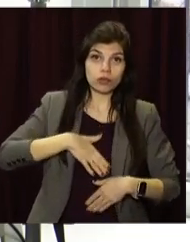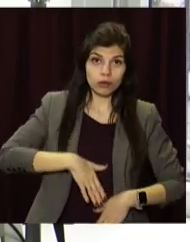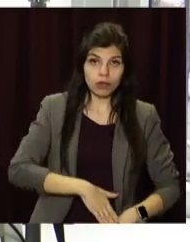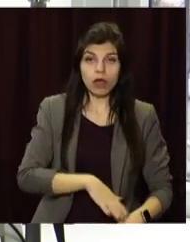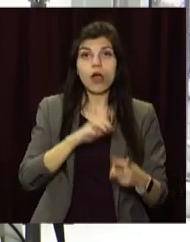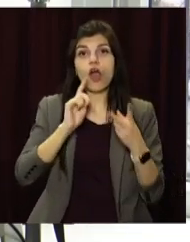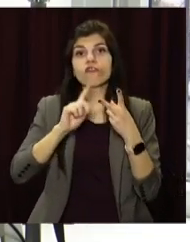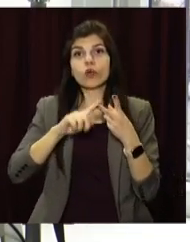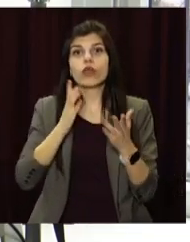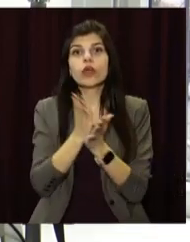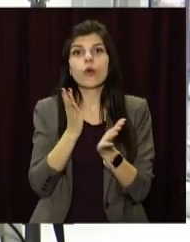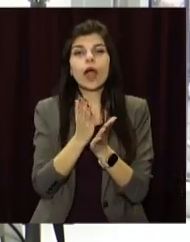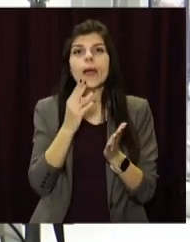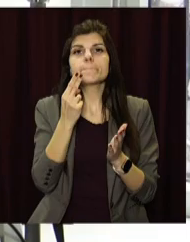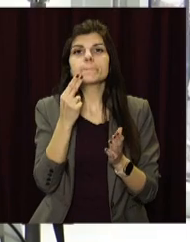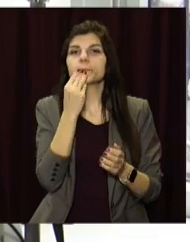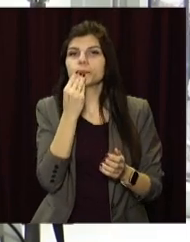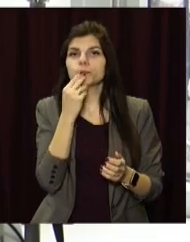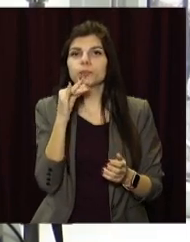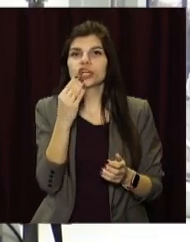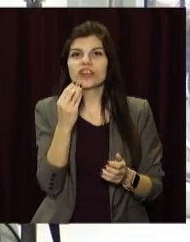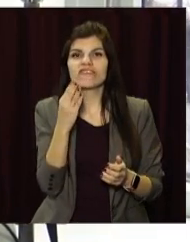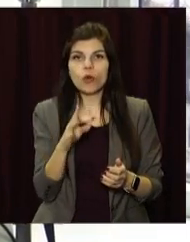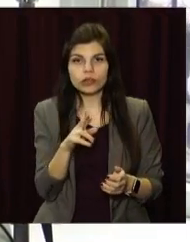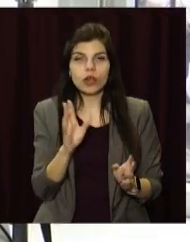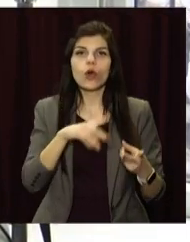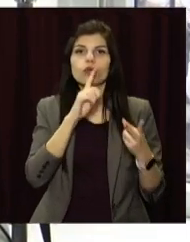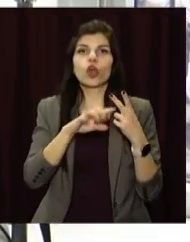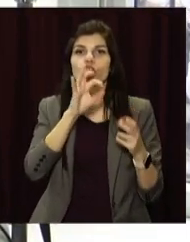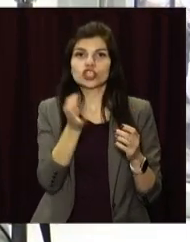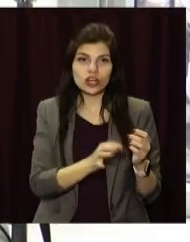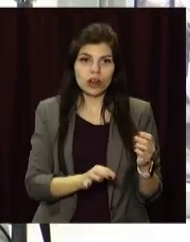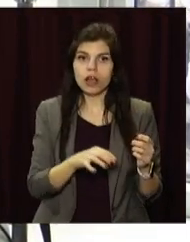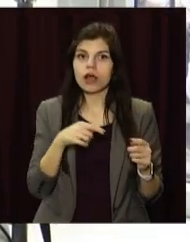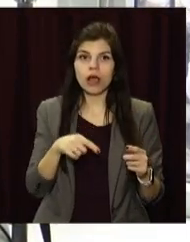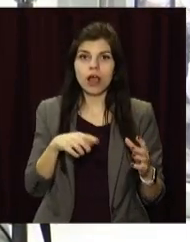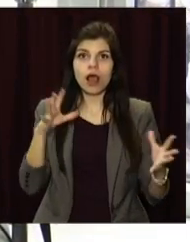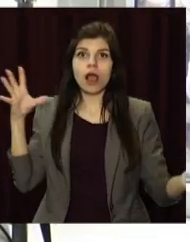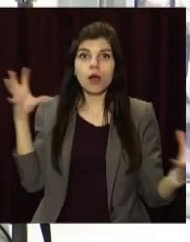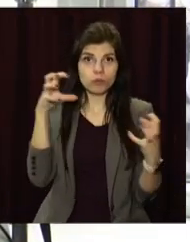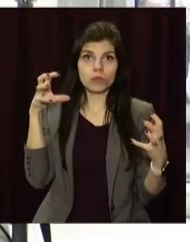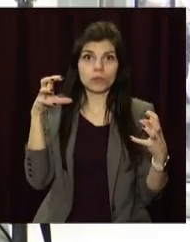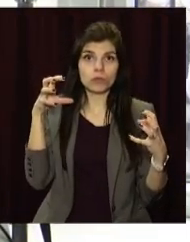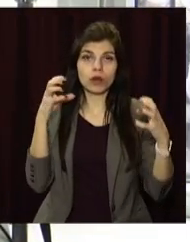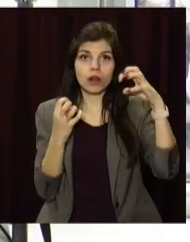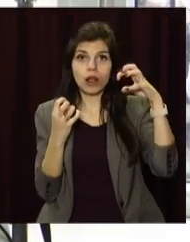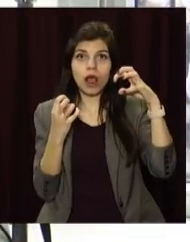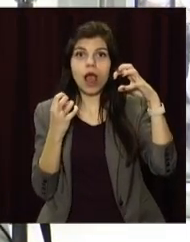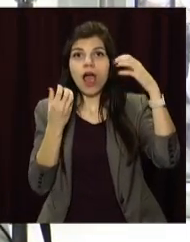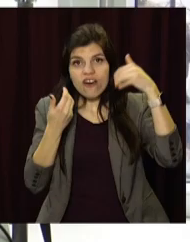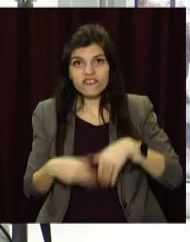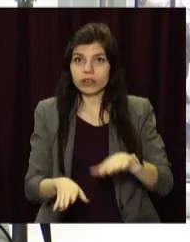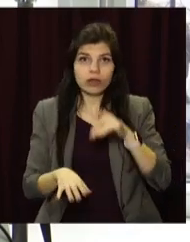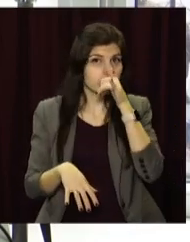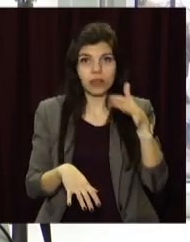Шарики магнитные, они, к сожалению, очень агрессивны в плане чего. Если ребенок глотает сразу все 3 шарика,